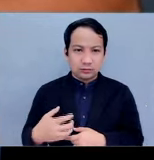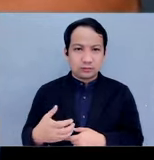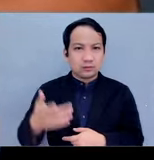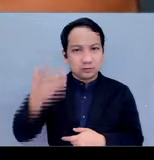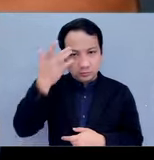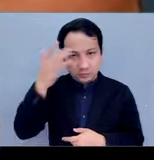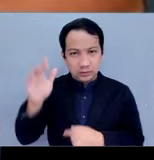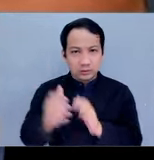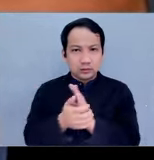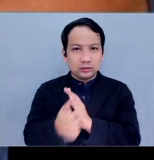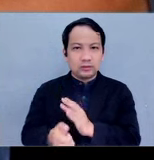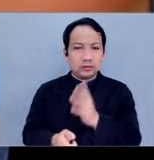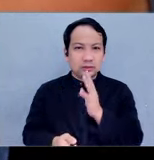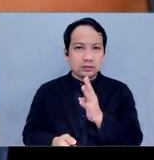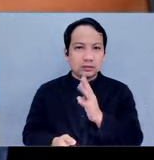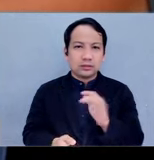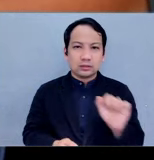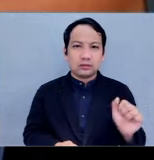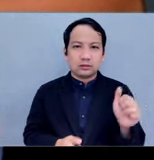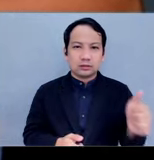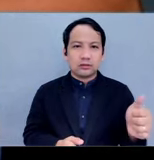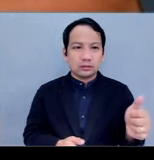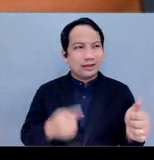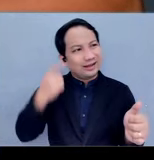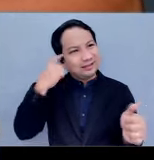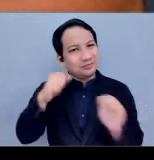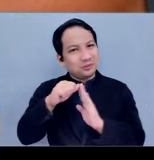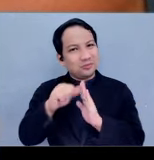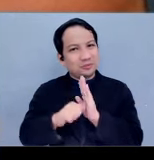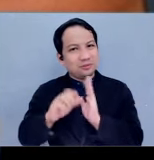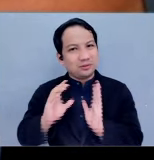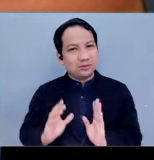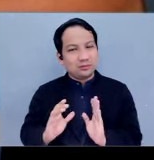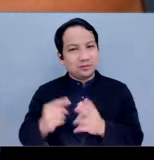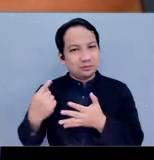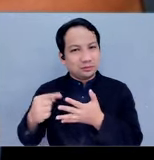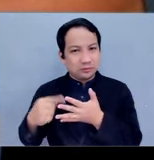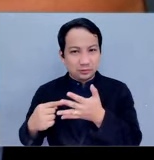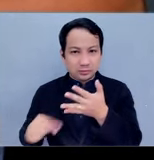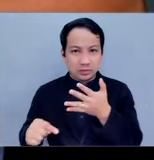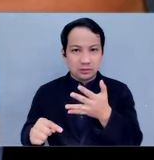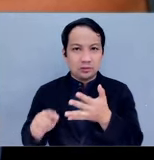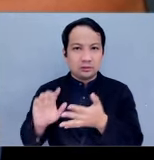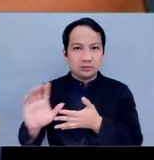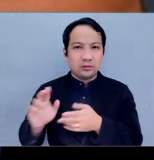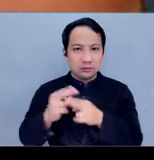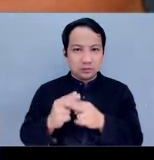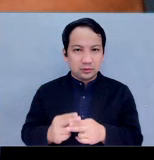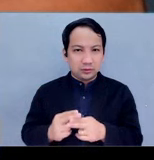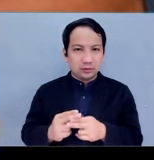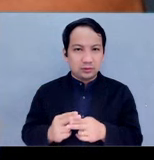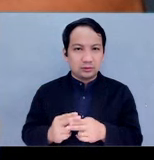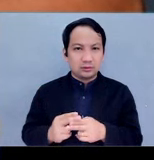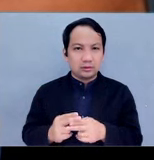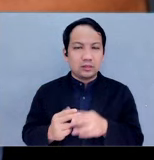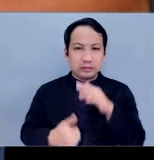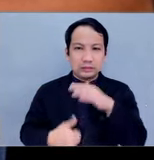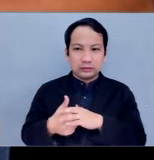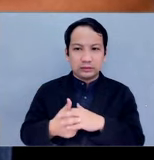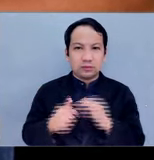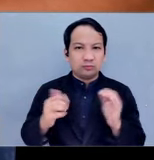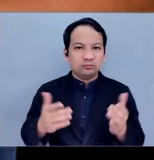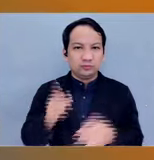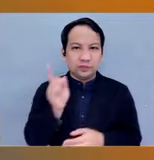ang sospek kaya napaniwala siyang abogado ito. Pero nang ipaberipika ng biktima ang pangalan ng sospek, dito niya nalaman na peke